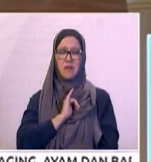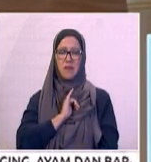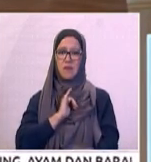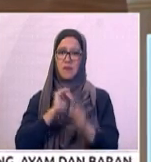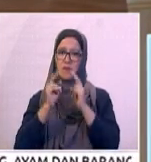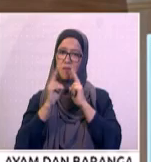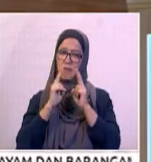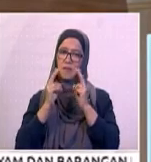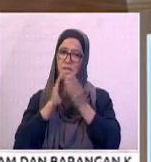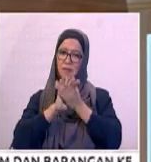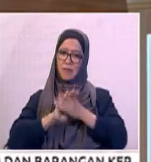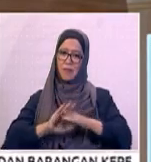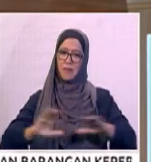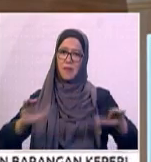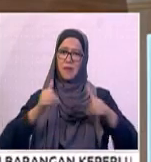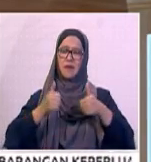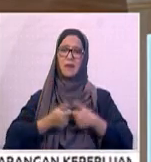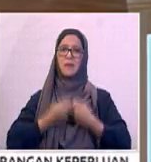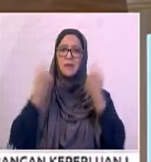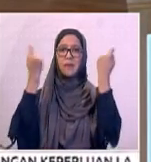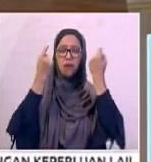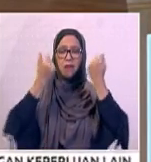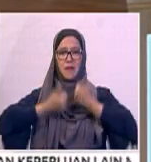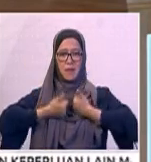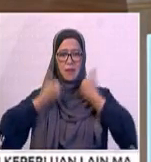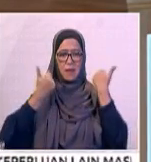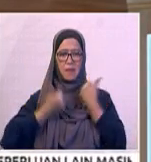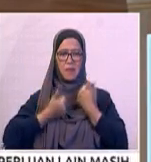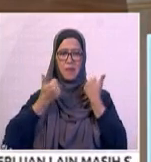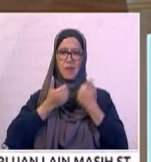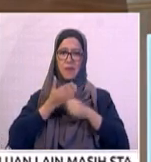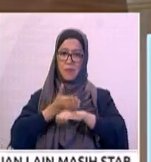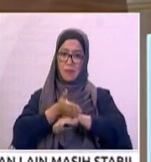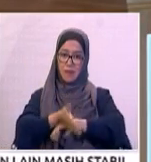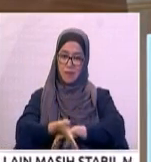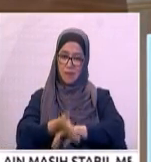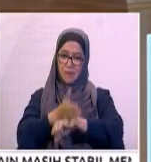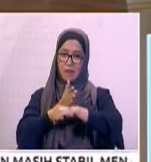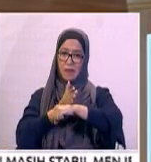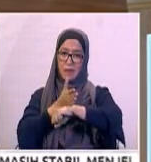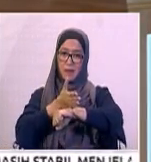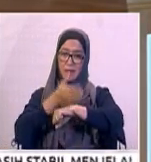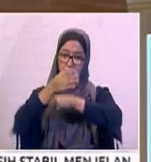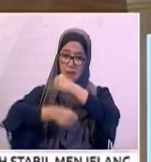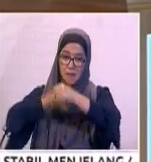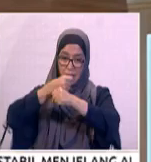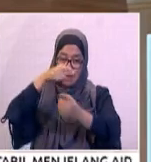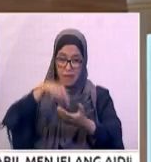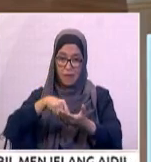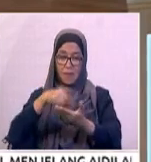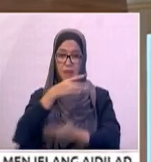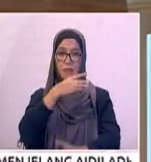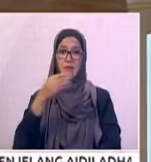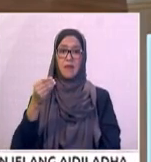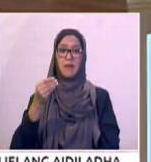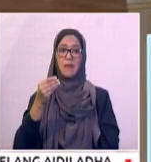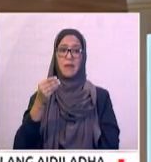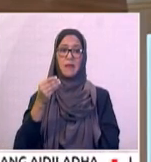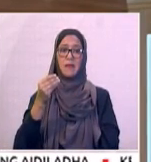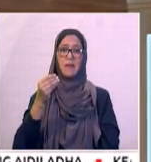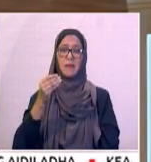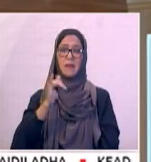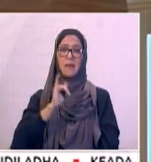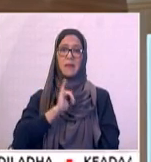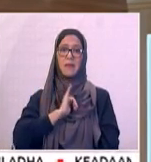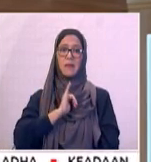selamat menyambut Hari Raya Aidiladha pada tahun ini, dan saya